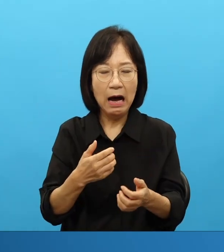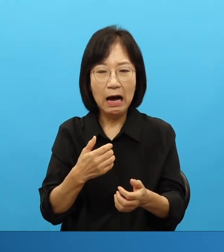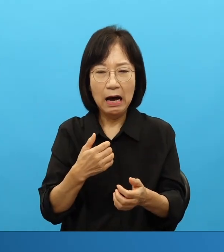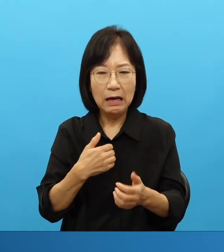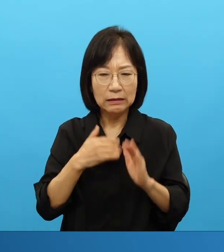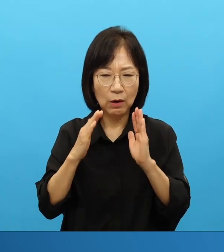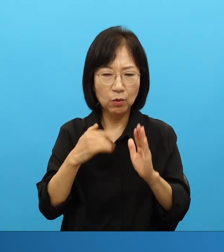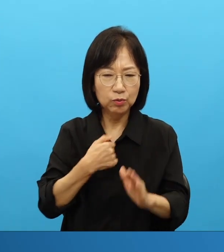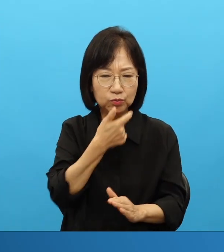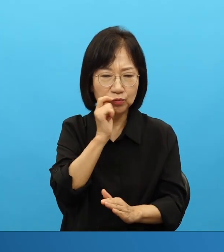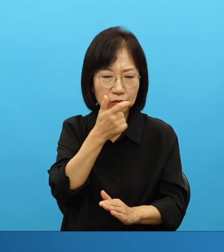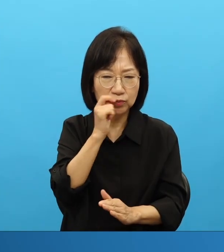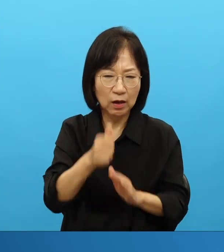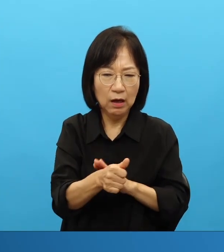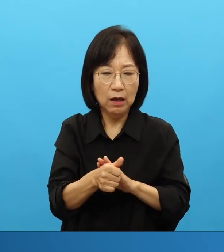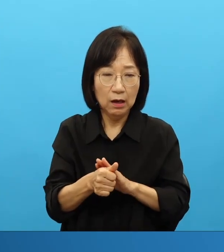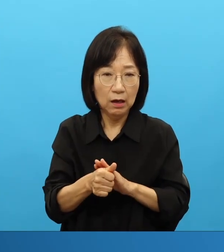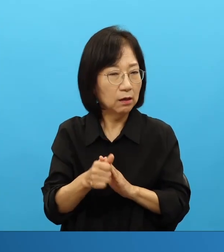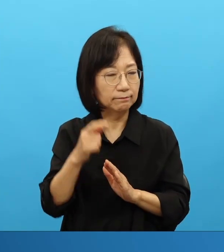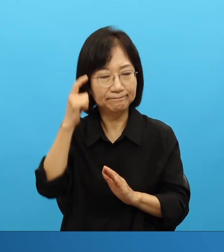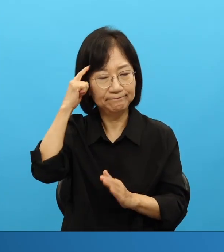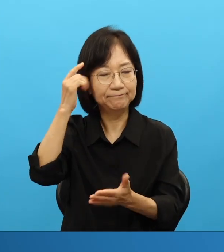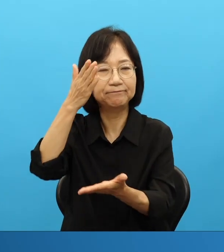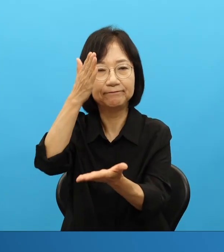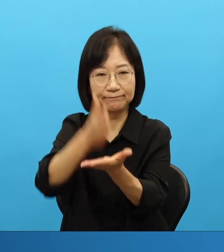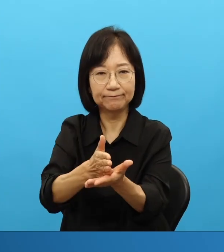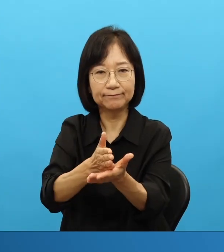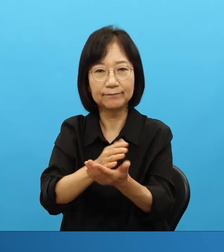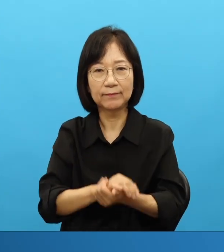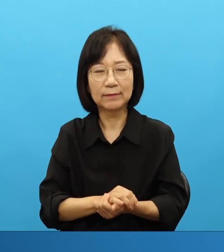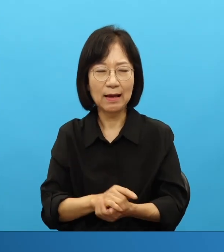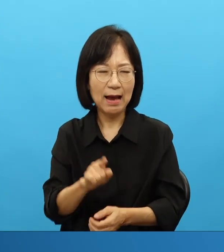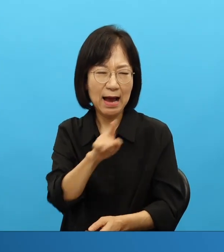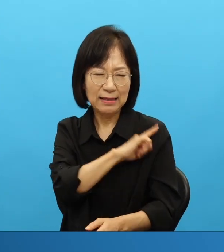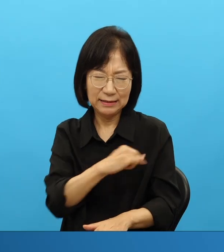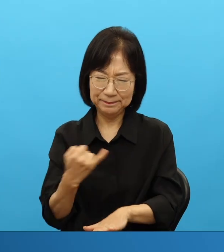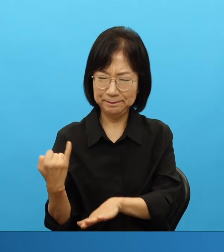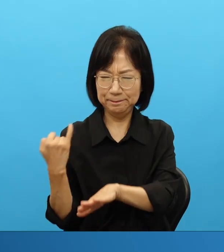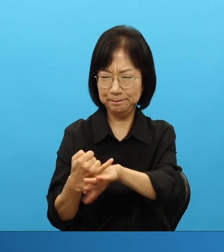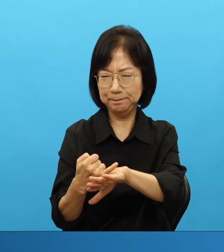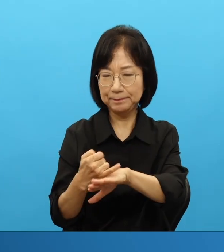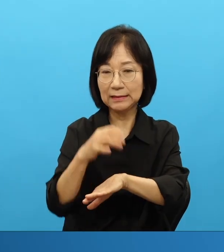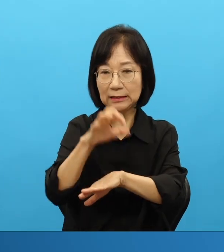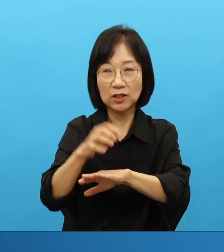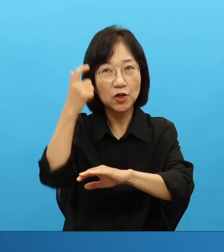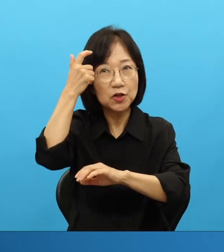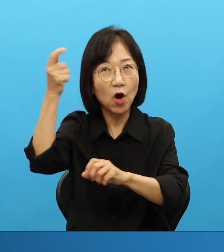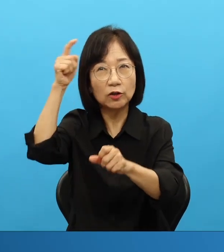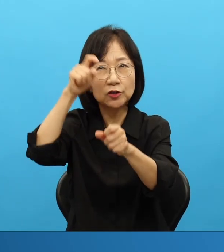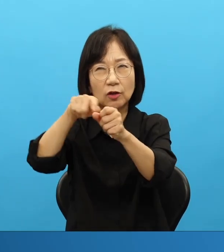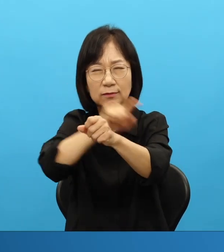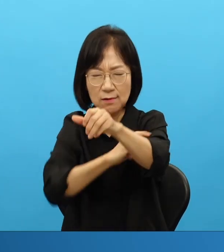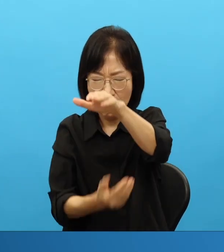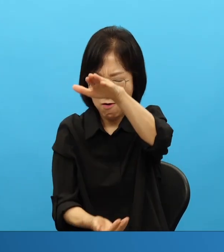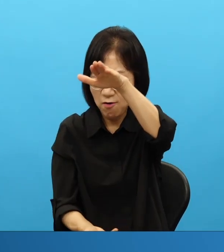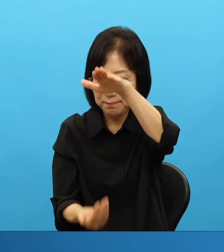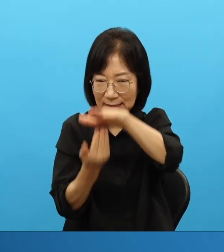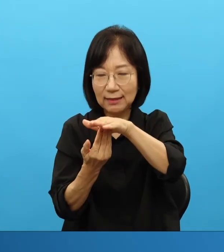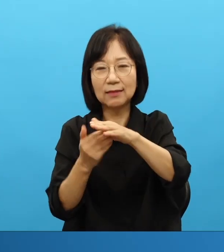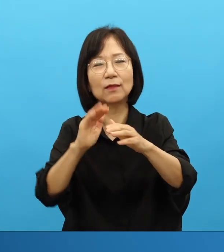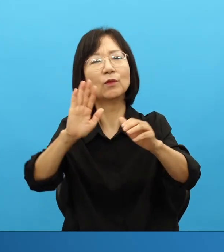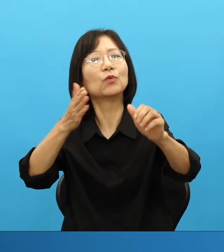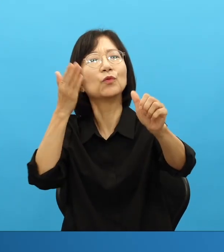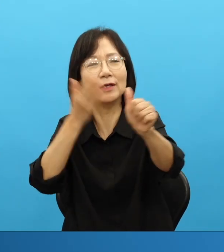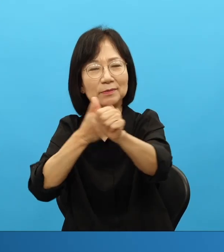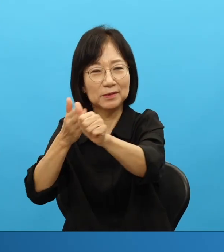공부해서 안 될 것 같아. 꼭 기억하세요. 가장 낮은 데로 가서 영적 서밋이 되세요. 그게 답입니다.